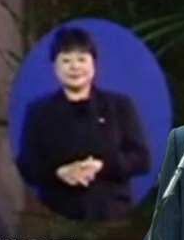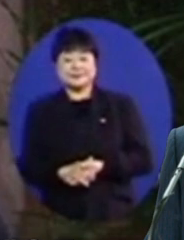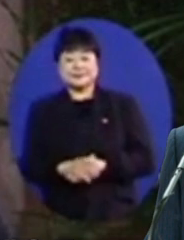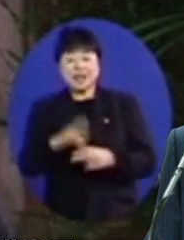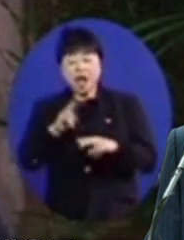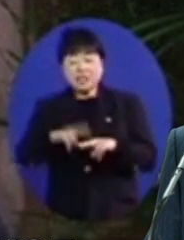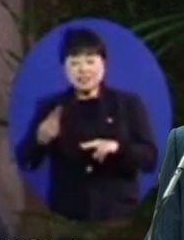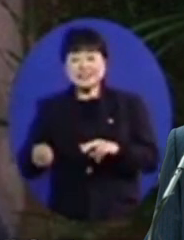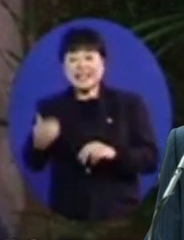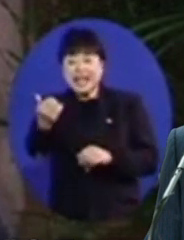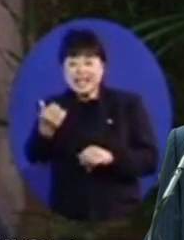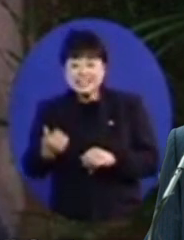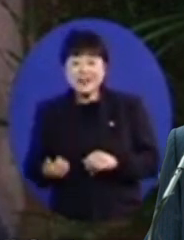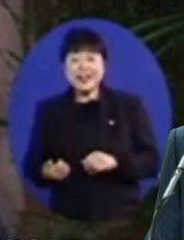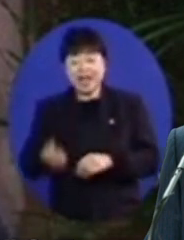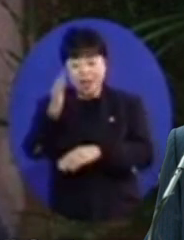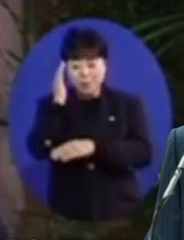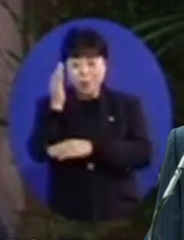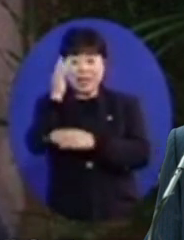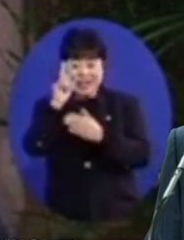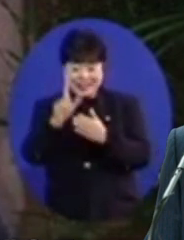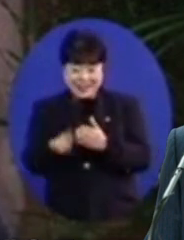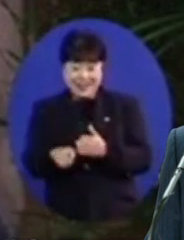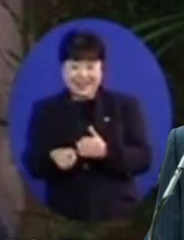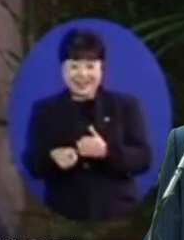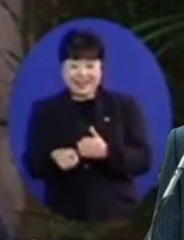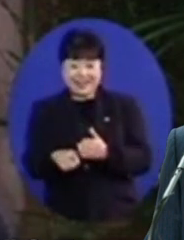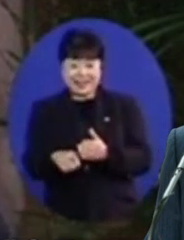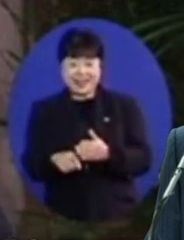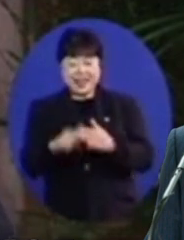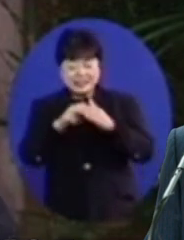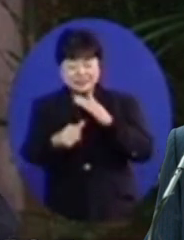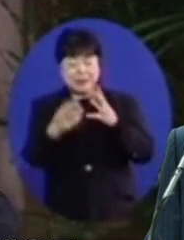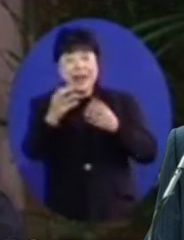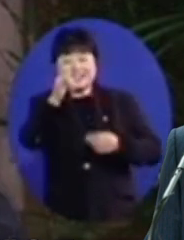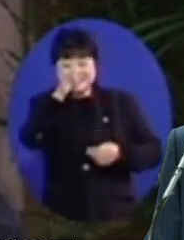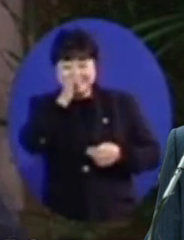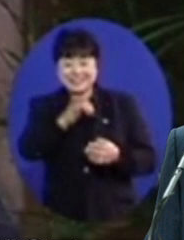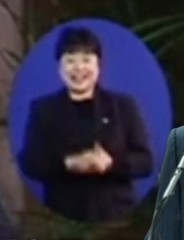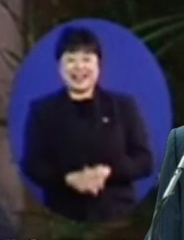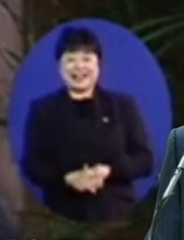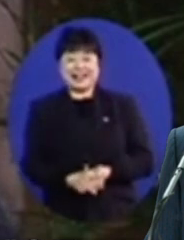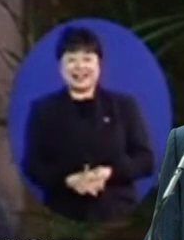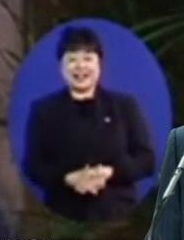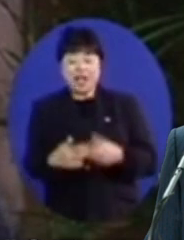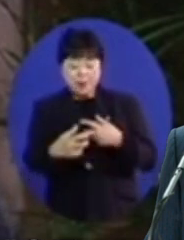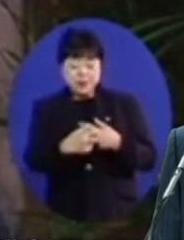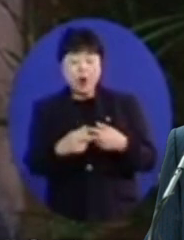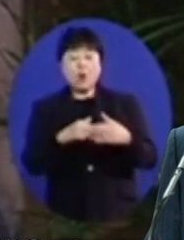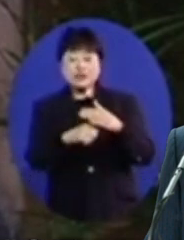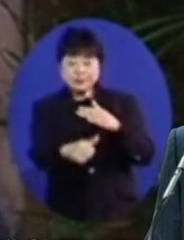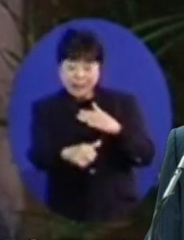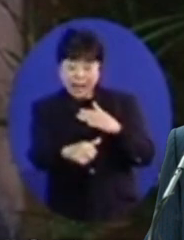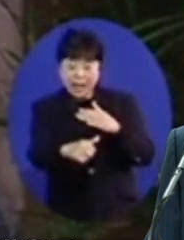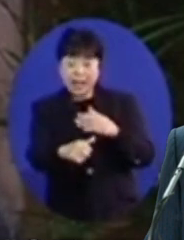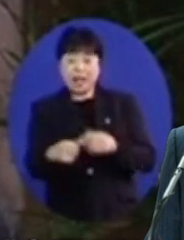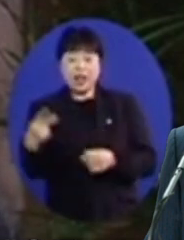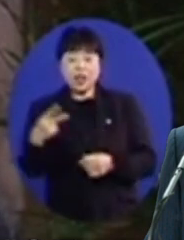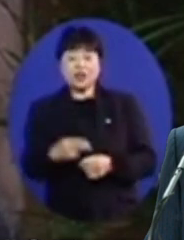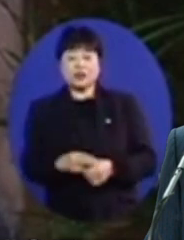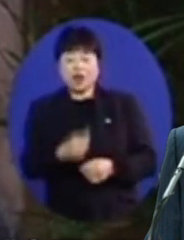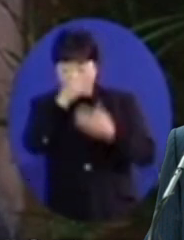은퇴하기 전에 목회할 때 심방을 많이 했습니다 병원 심방 수용소하던데